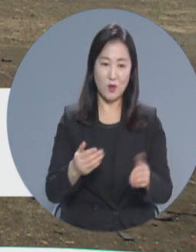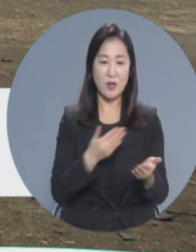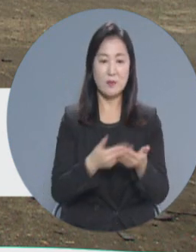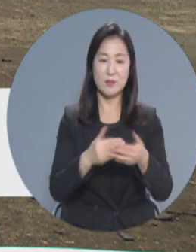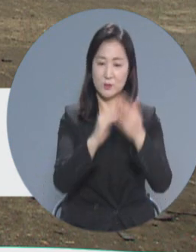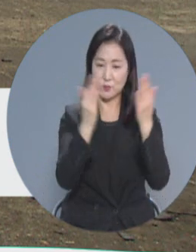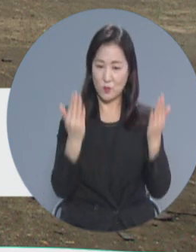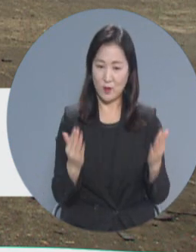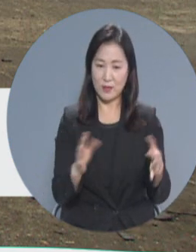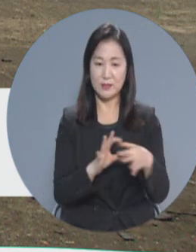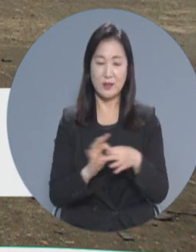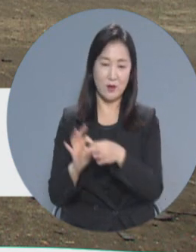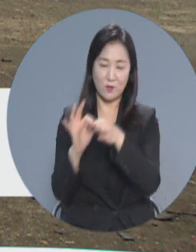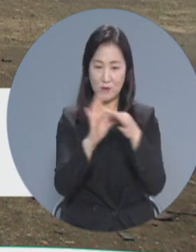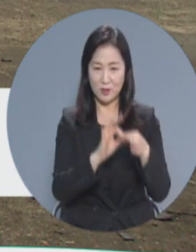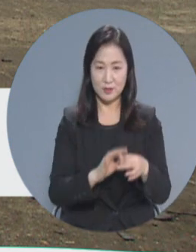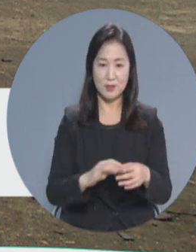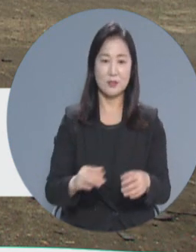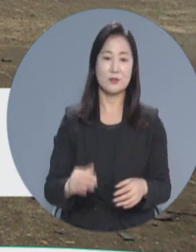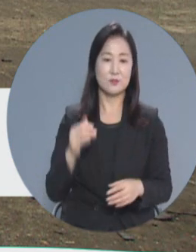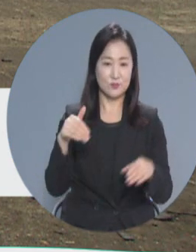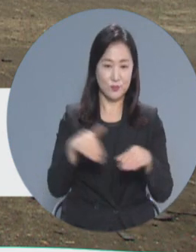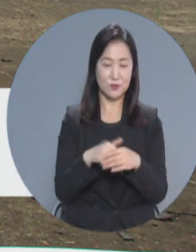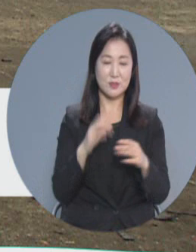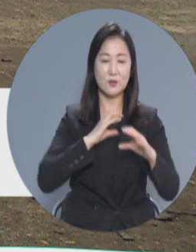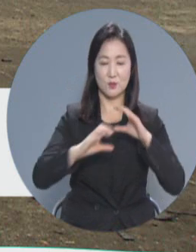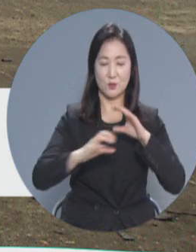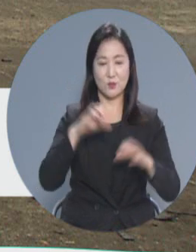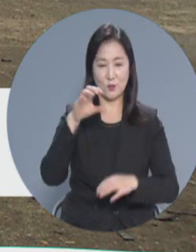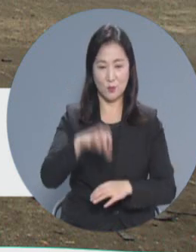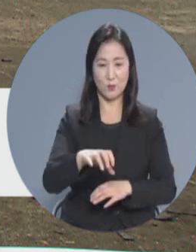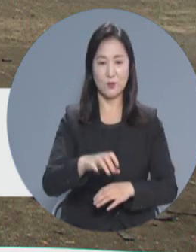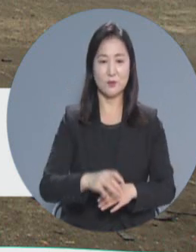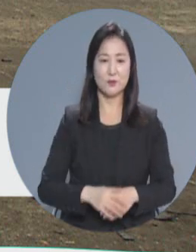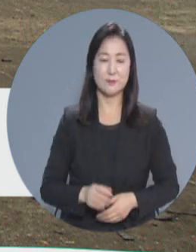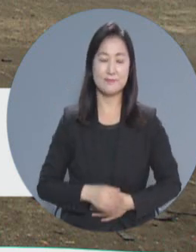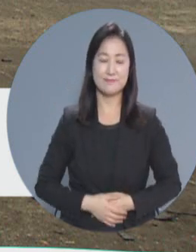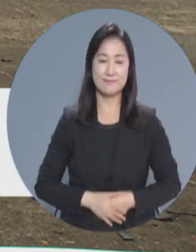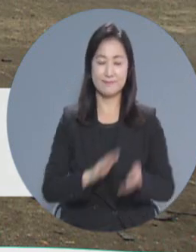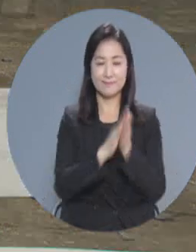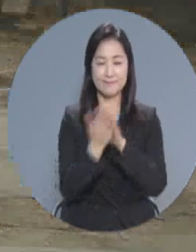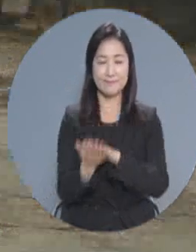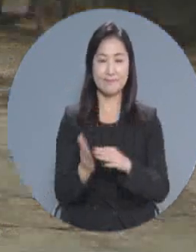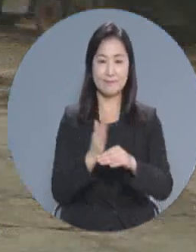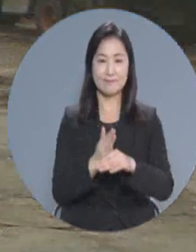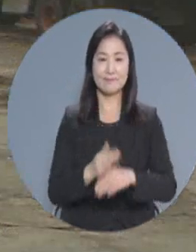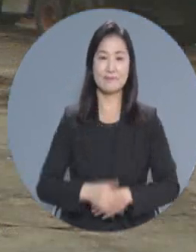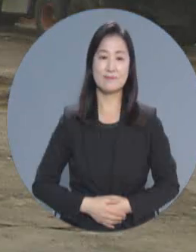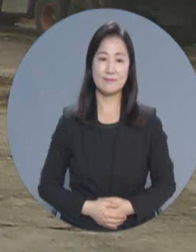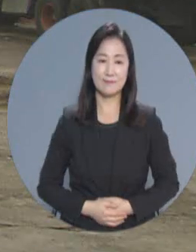어우러진 문화소통의 공간으로 각광받고 있습니다. 김주희 기자가 보도합니다.